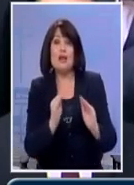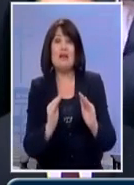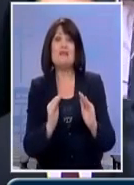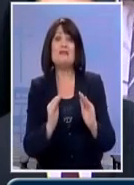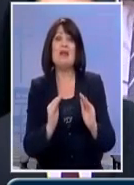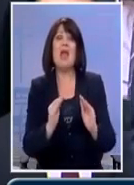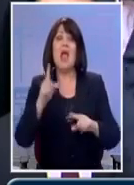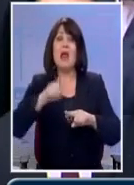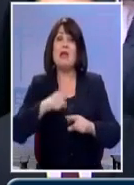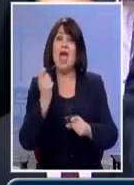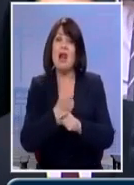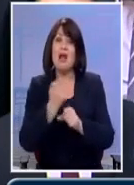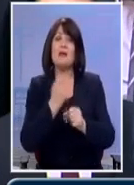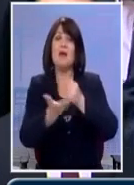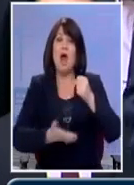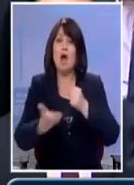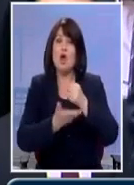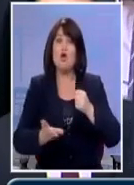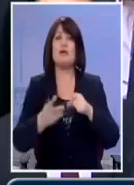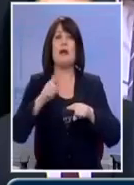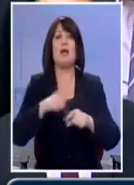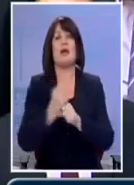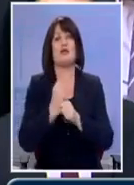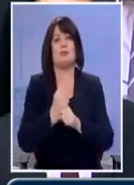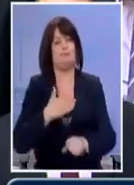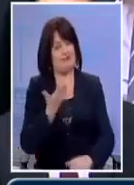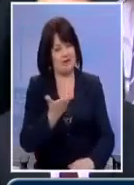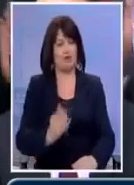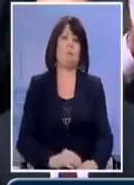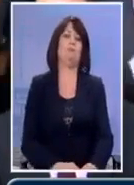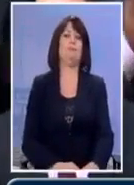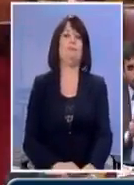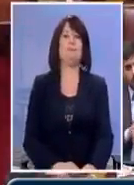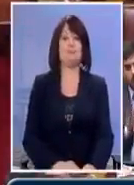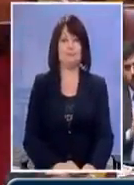στον Έλληνα εργάτη, τον αγρότη, στον Έλληνα εργαζόμενο. Σας ευχαριστώ.